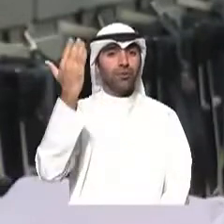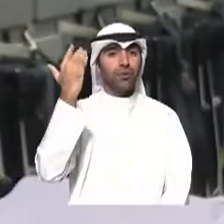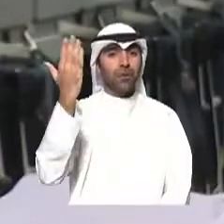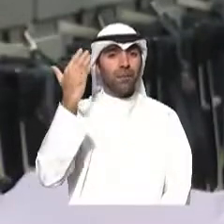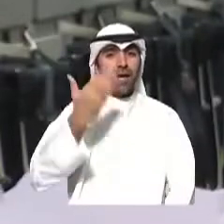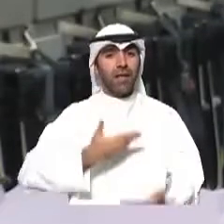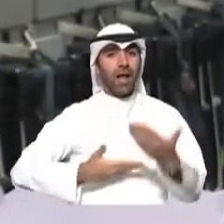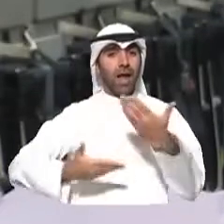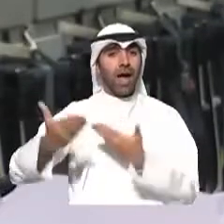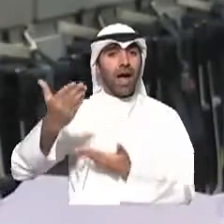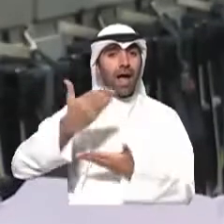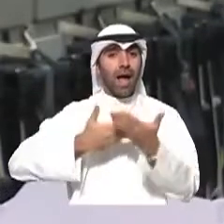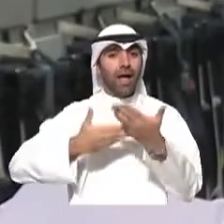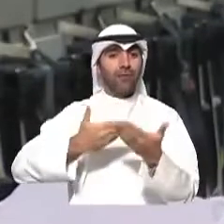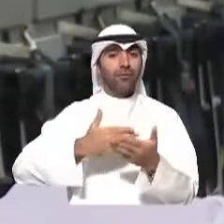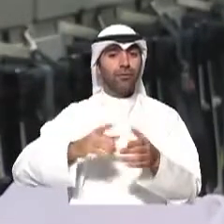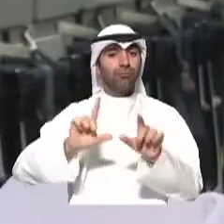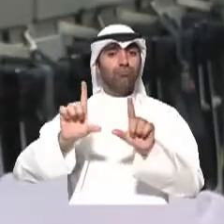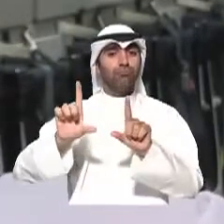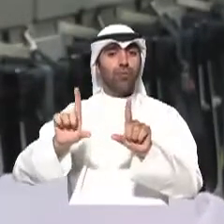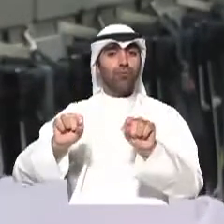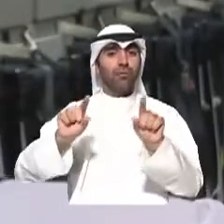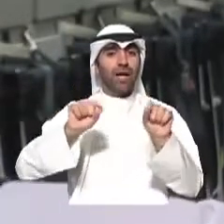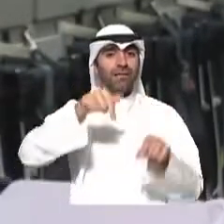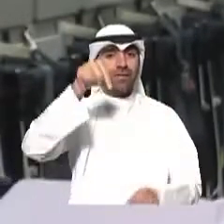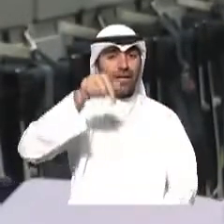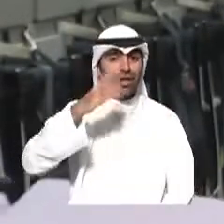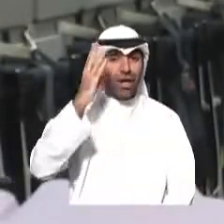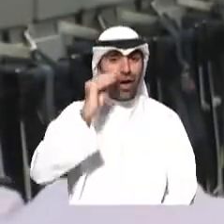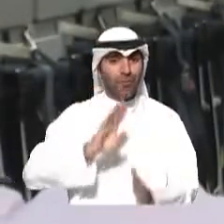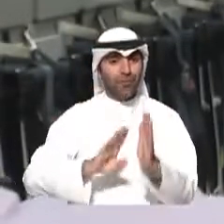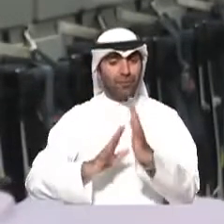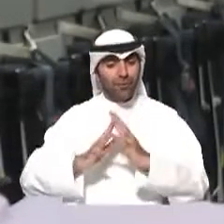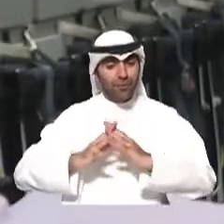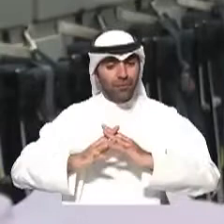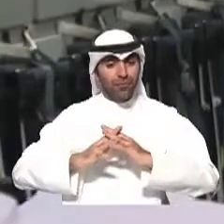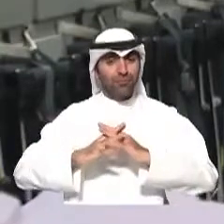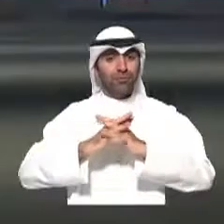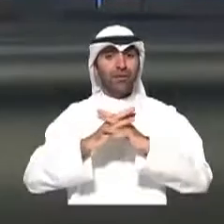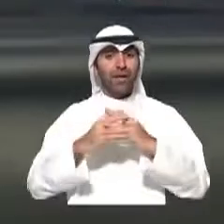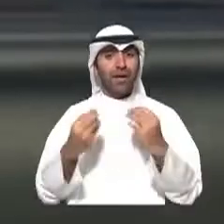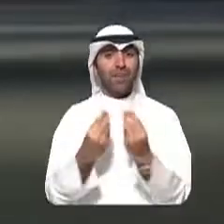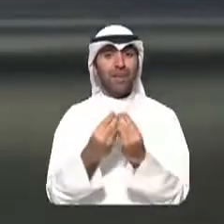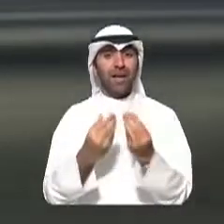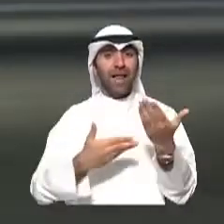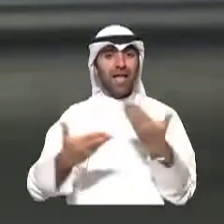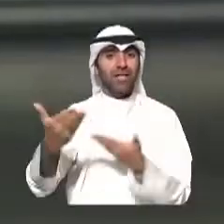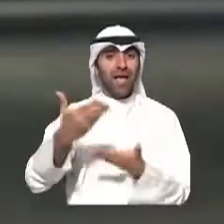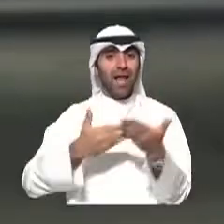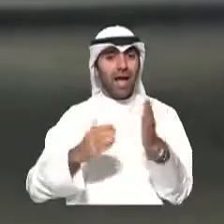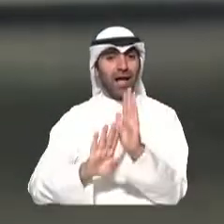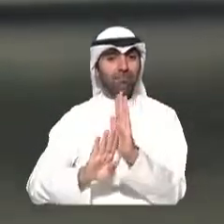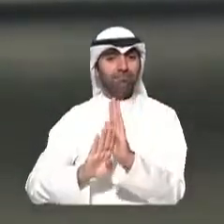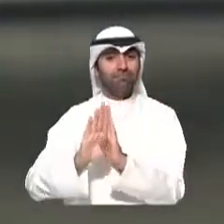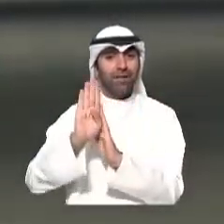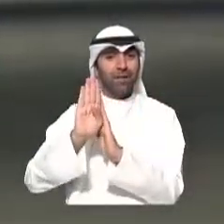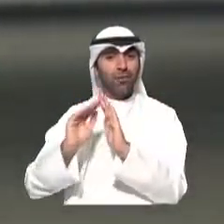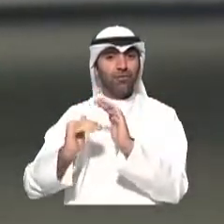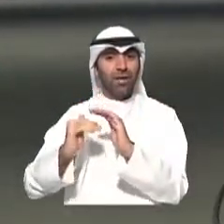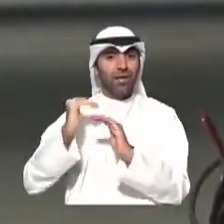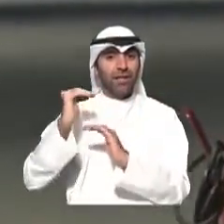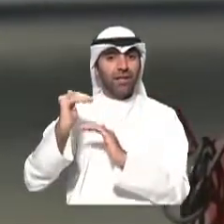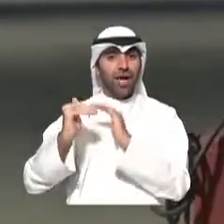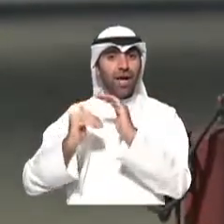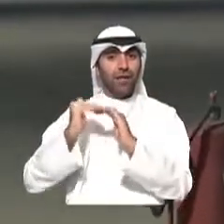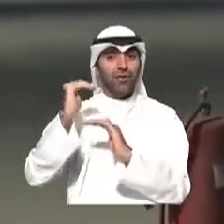في الهند، وهي الحقيقه يعني مساعدات وهي مساهمات الحقيقه واهداء من الشعب الكويتي